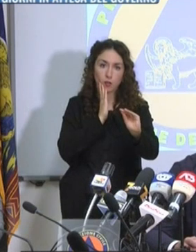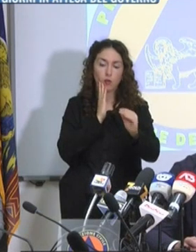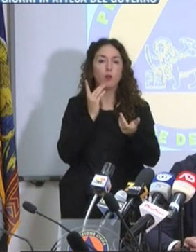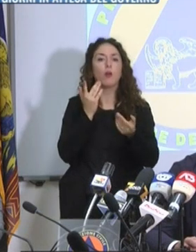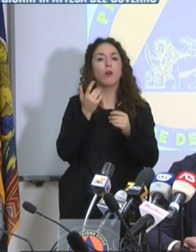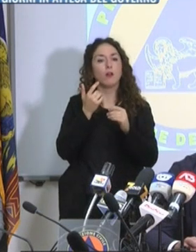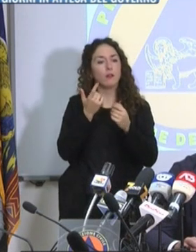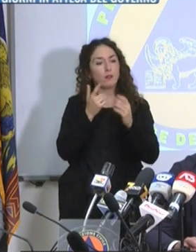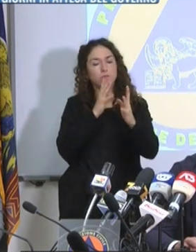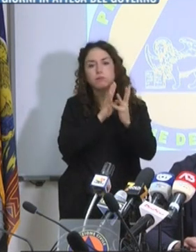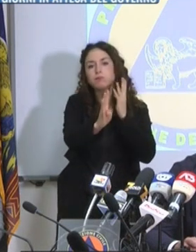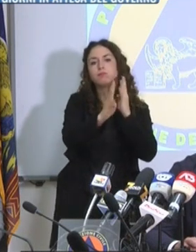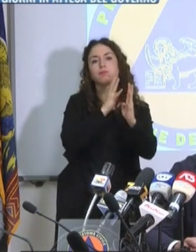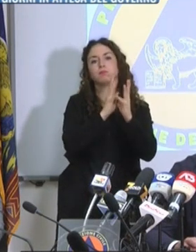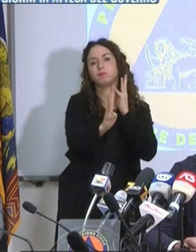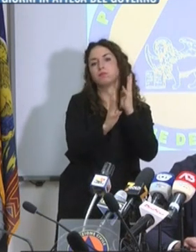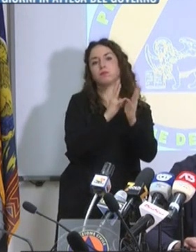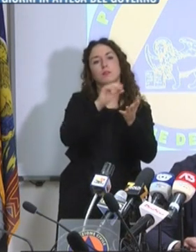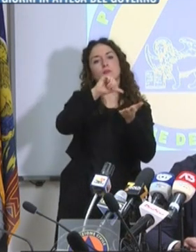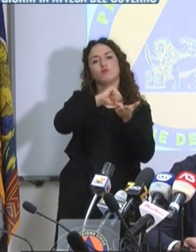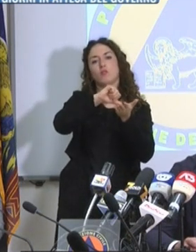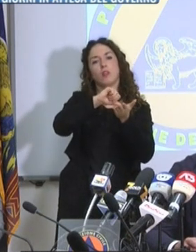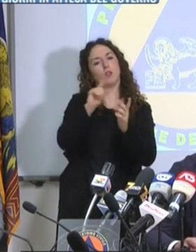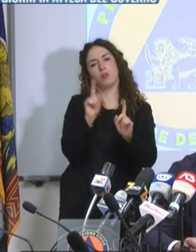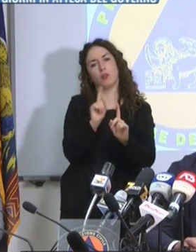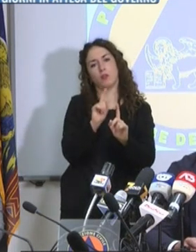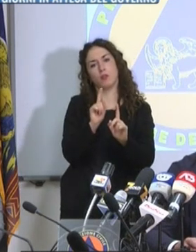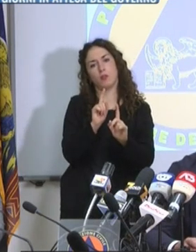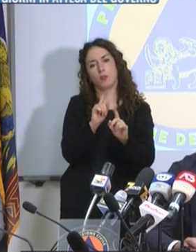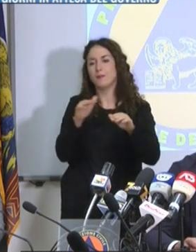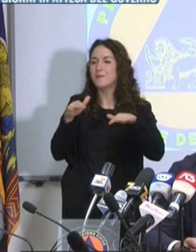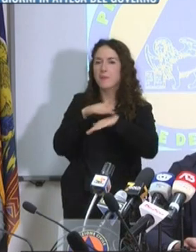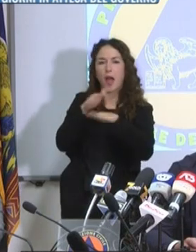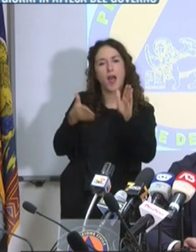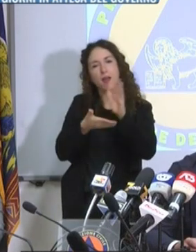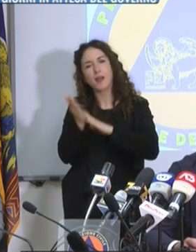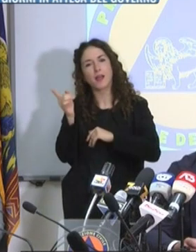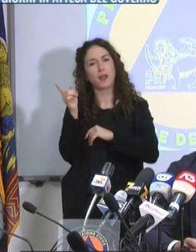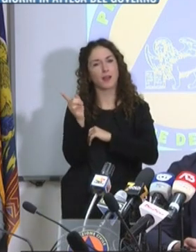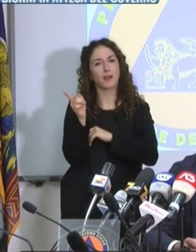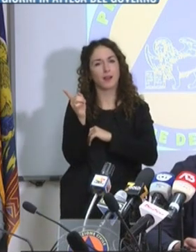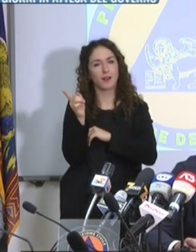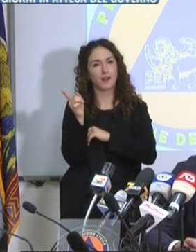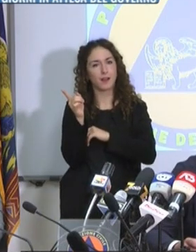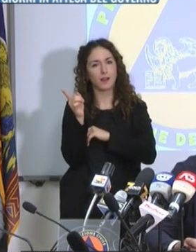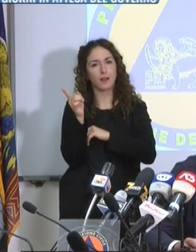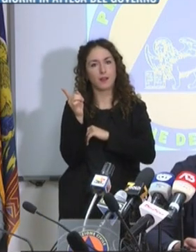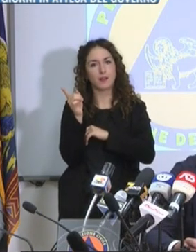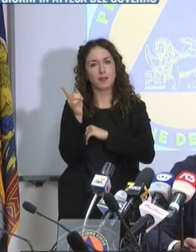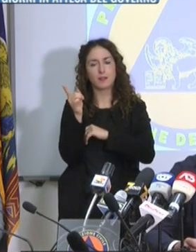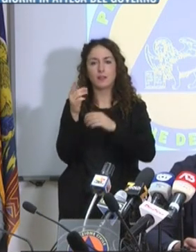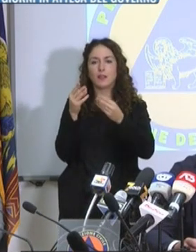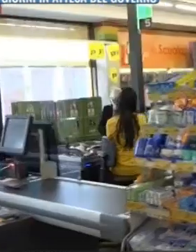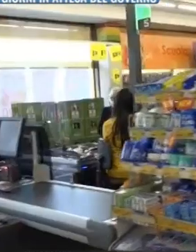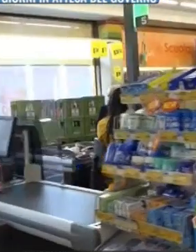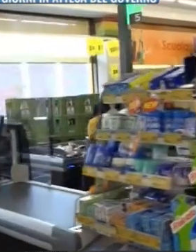vasca lo struscio nenè nei corsi principali non si va al mare per per andare ad affollare le